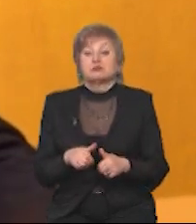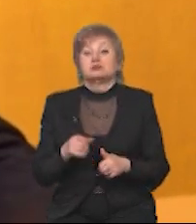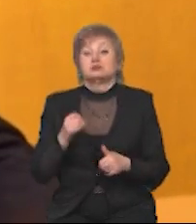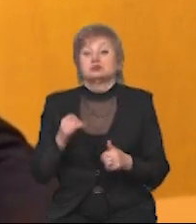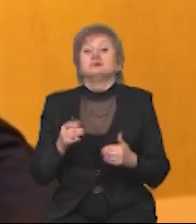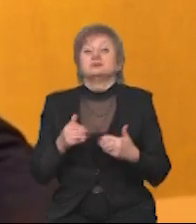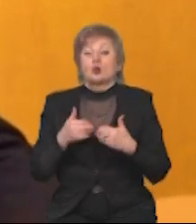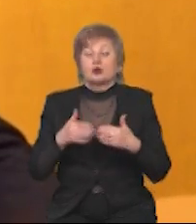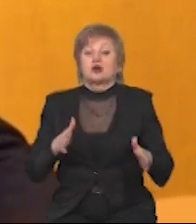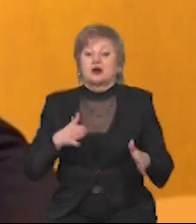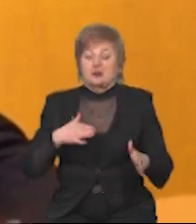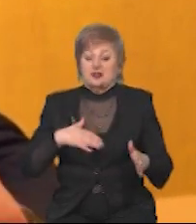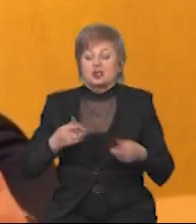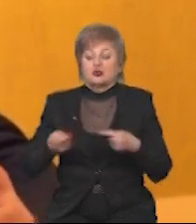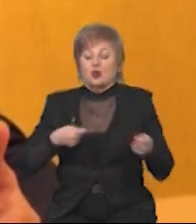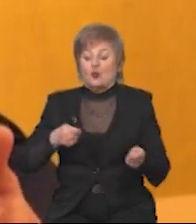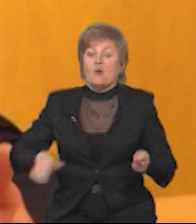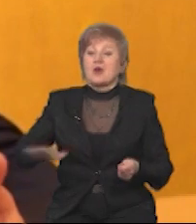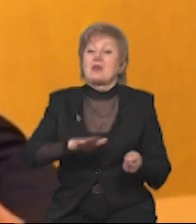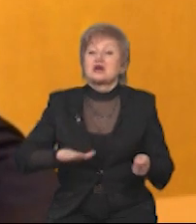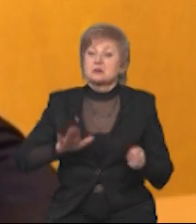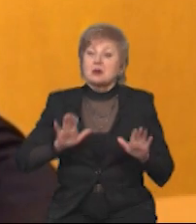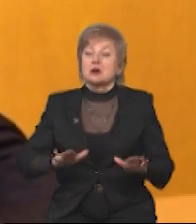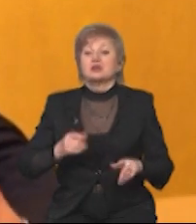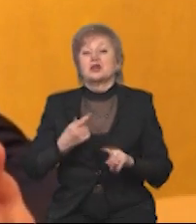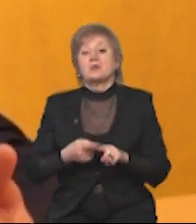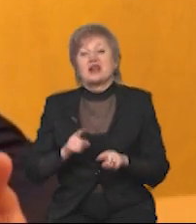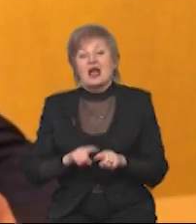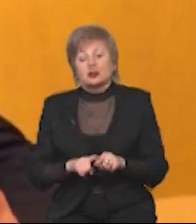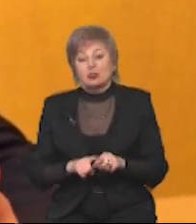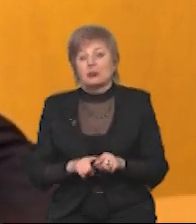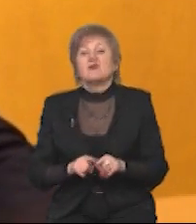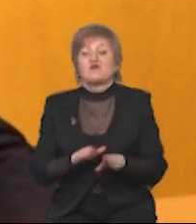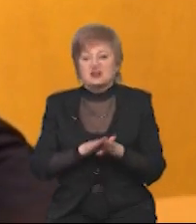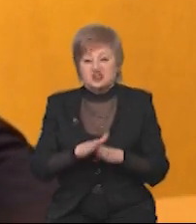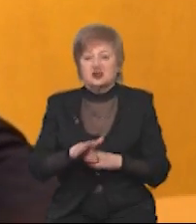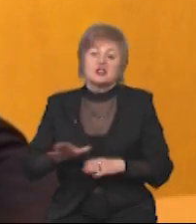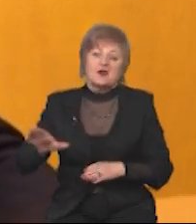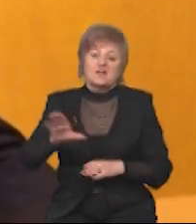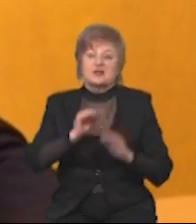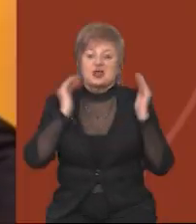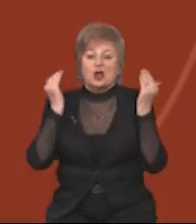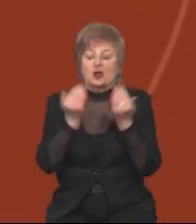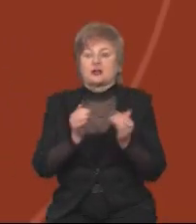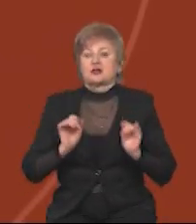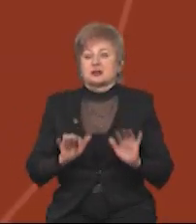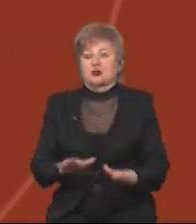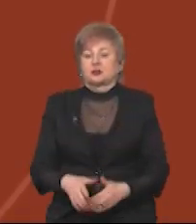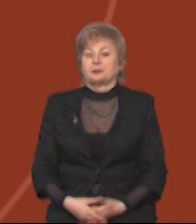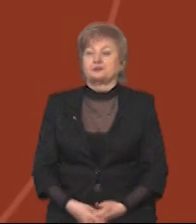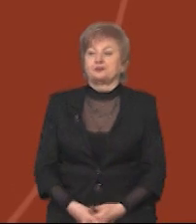відкрити наш торгівельний майданчик і при цьому здійснювати всі карантинні заходи.